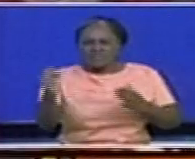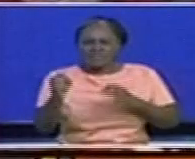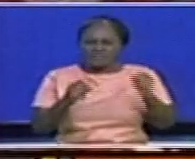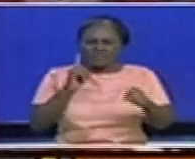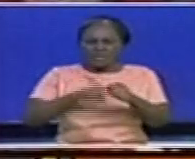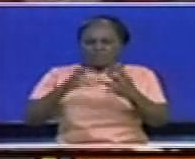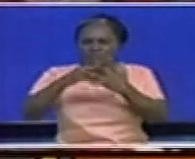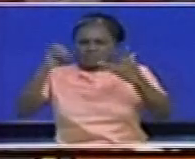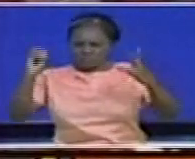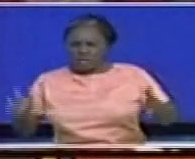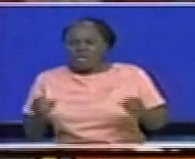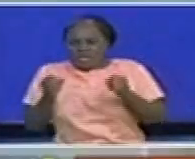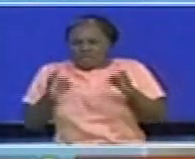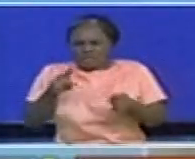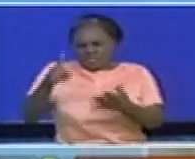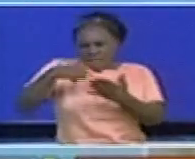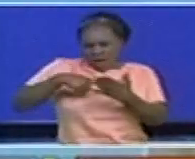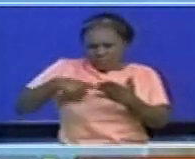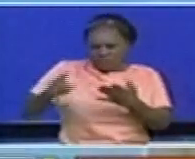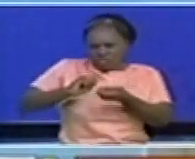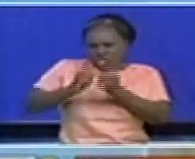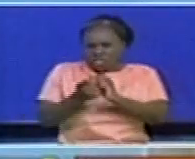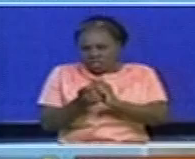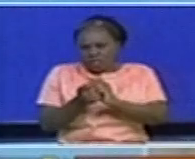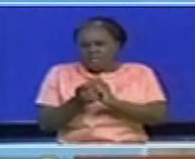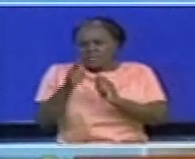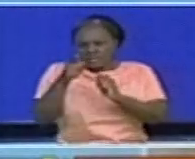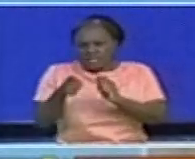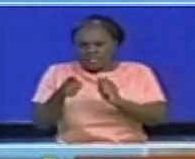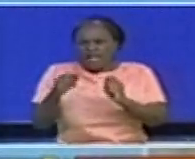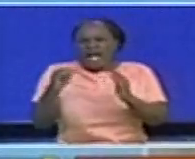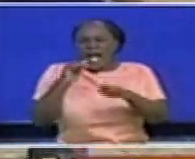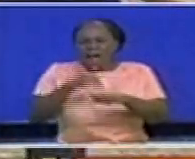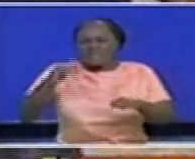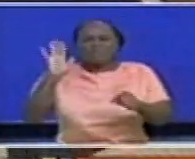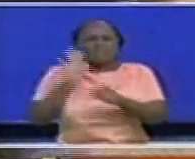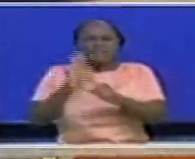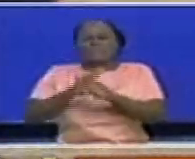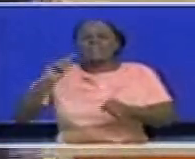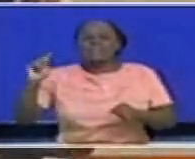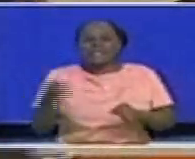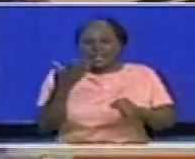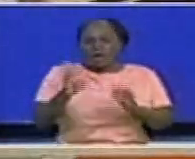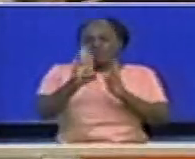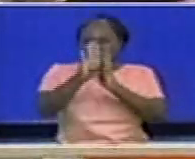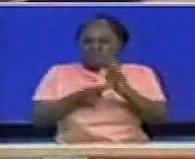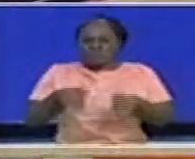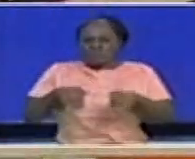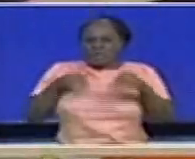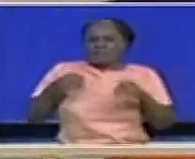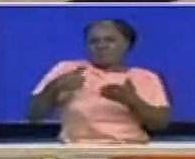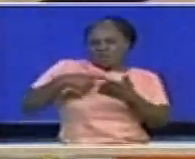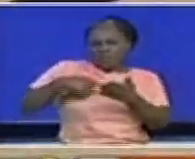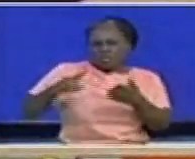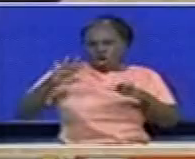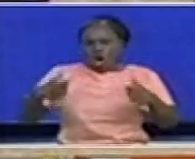mume, na iwapo mswada huo utafanywa marekebisho utawaathiri Wakenya wengi. Kwa sasa mswada huo unasubiriwa kupitishwa